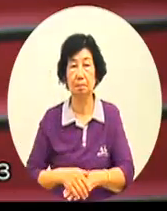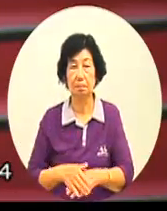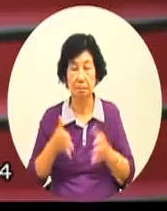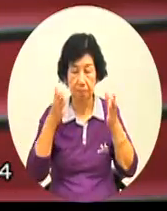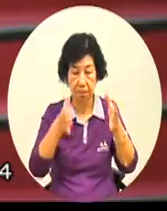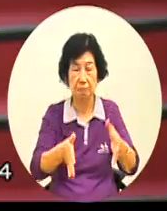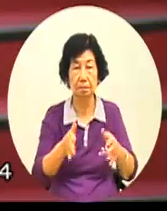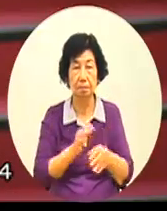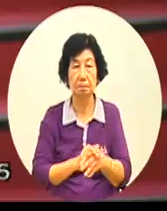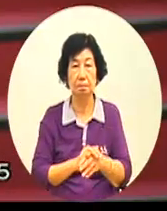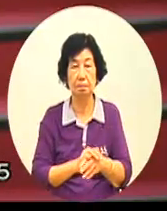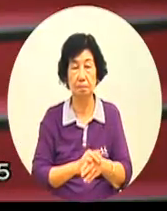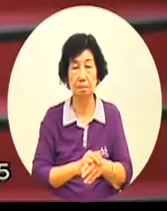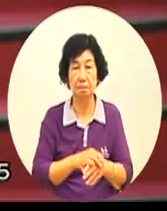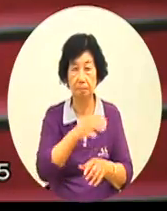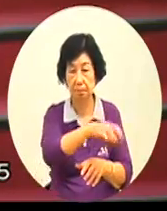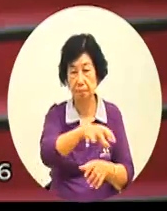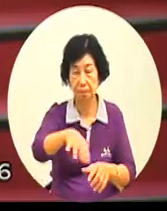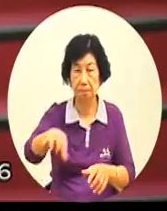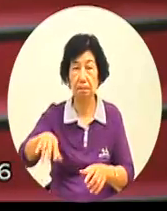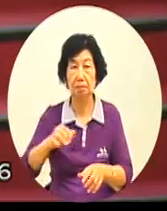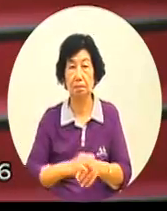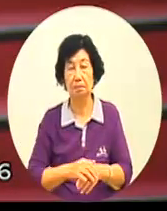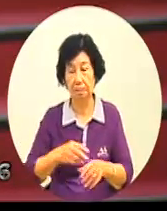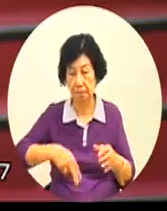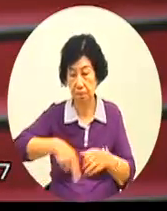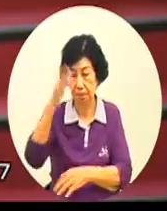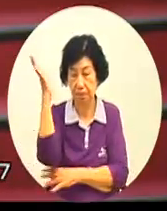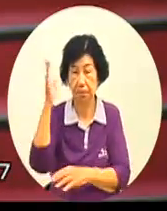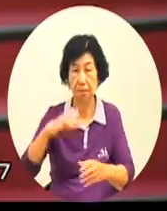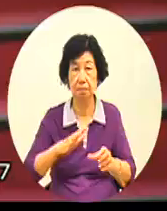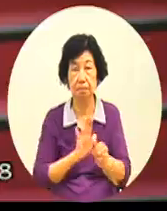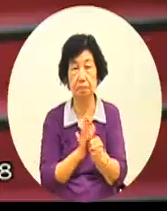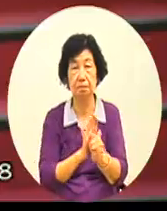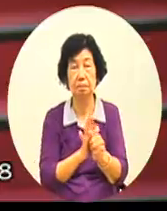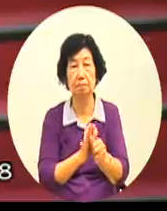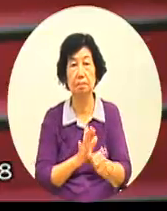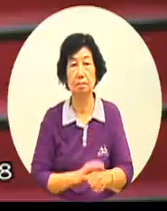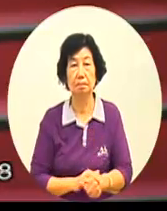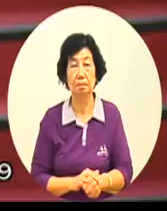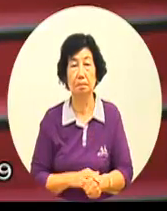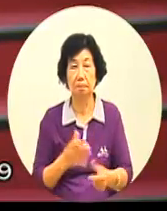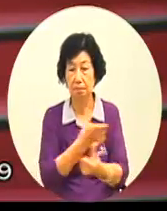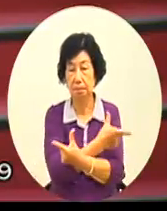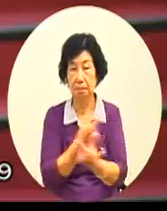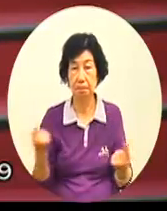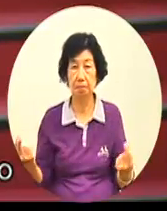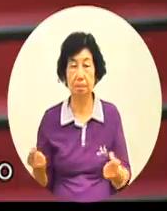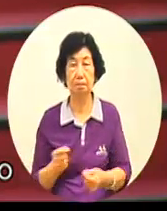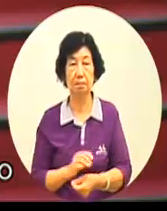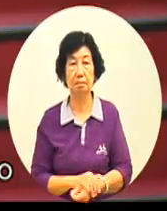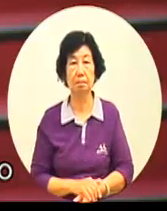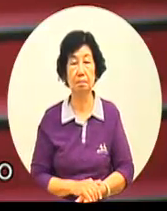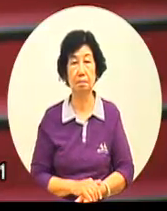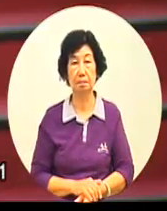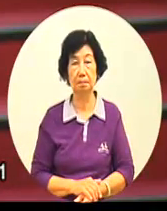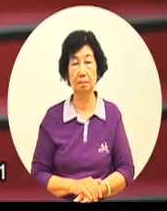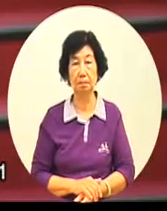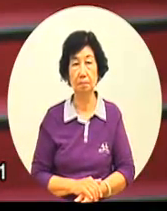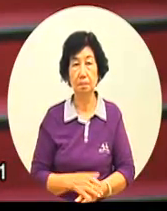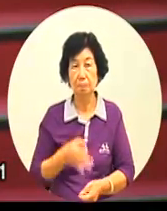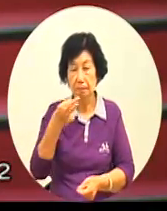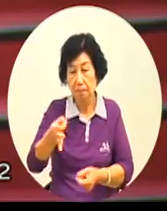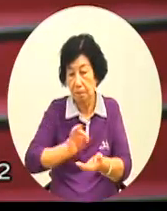有各区的行政服务是一致的，经费的应用